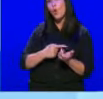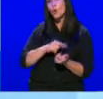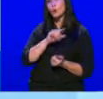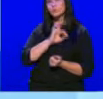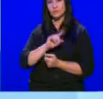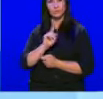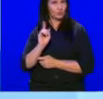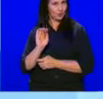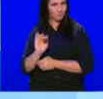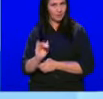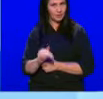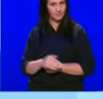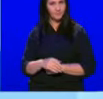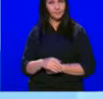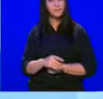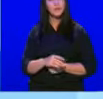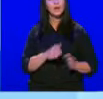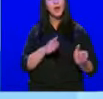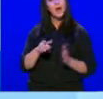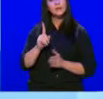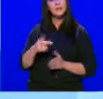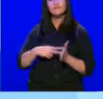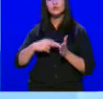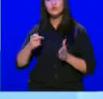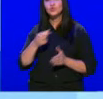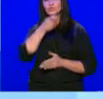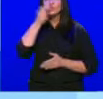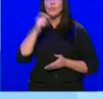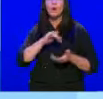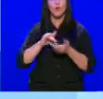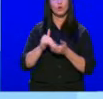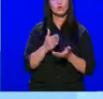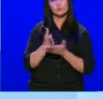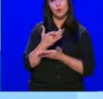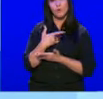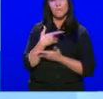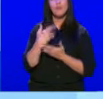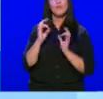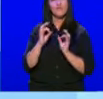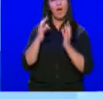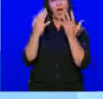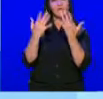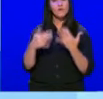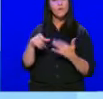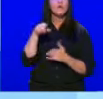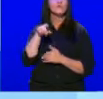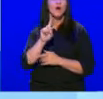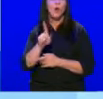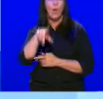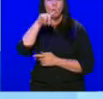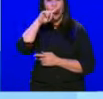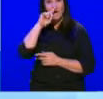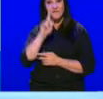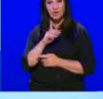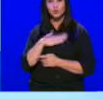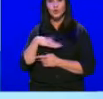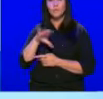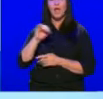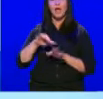бъде. Трябва да изключим думата коалиция, според мен, от такава формула, но това, което е важно, е да